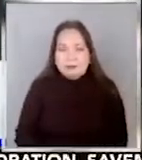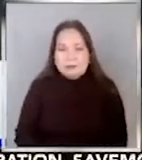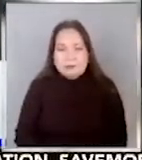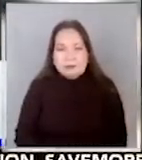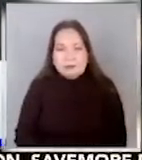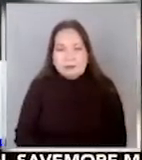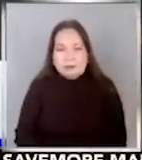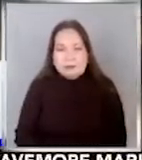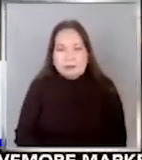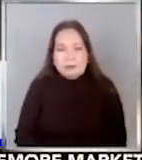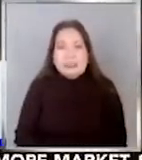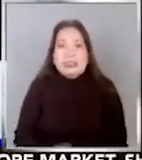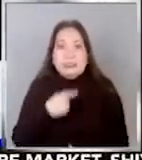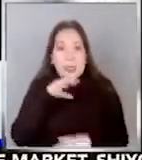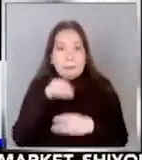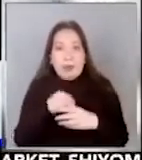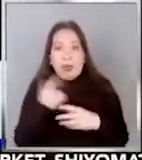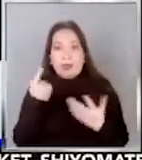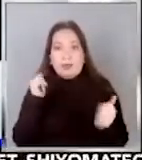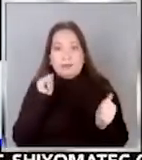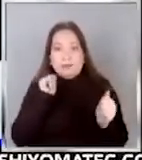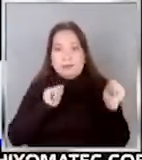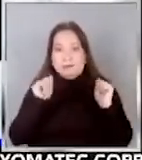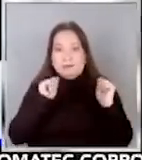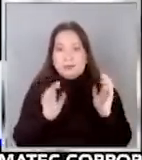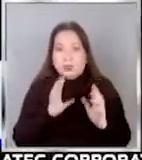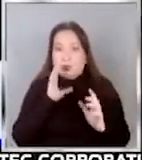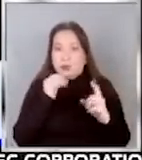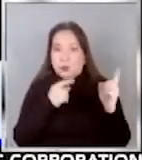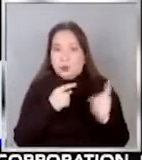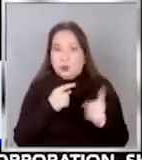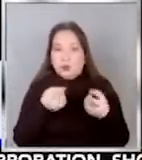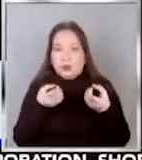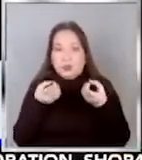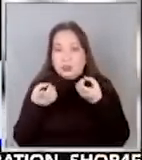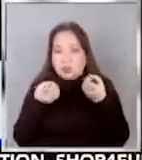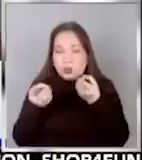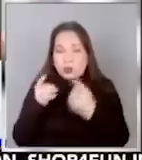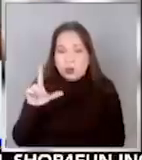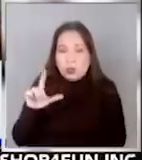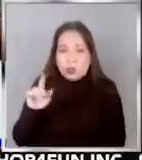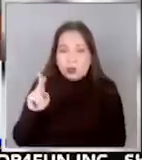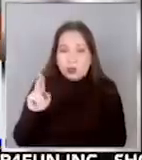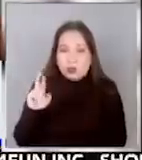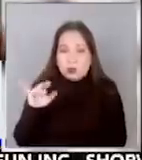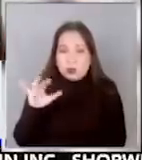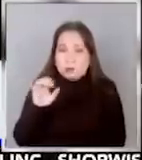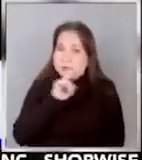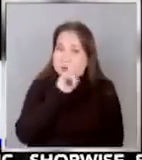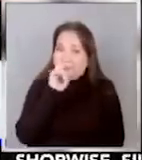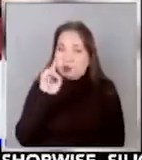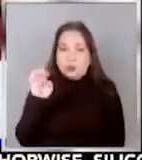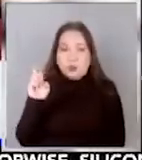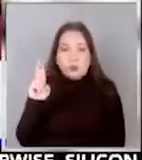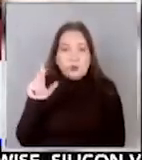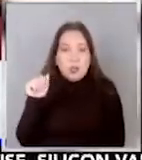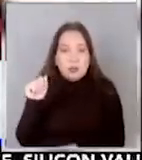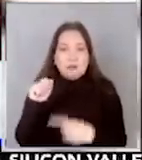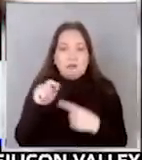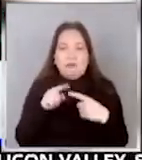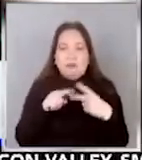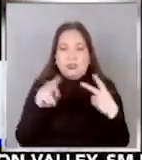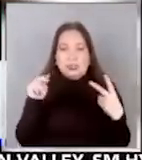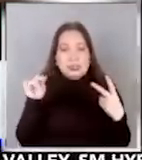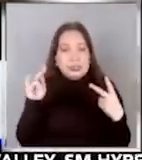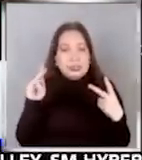Present din sa event ang iba pang cast, gaya ni na Direk Loris Guillen, Yula Valdez, Nikki Valdez, at ang Young Kapuso